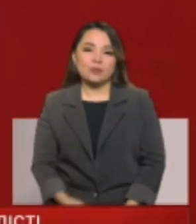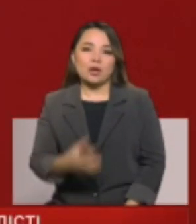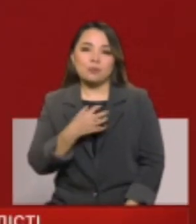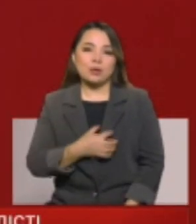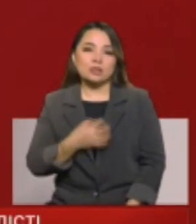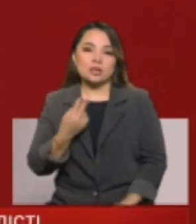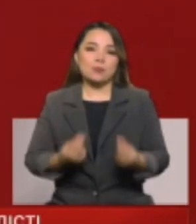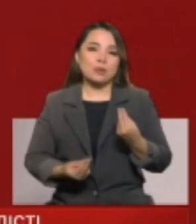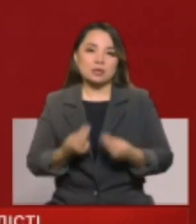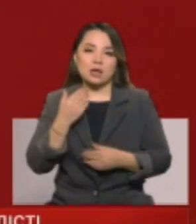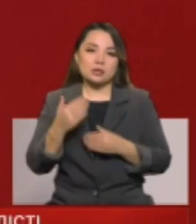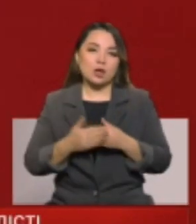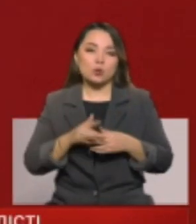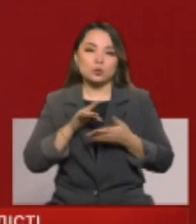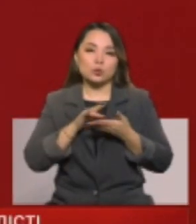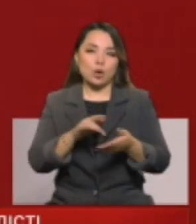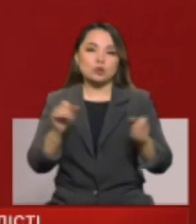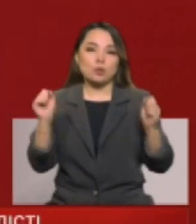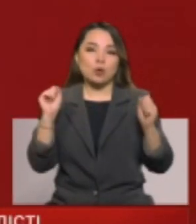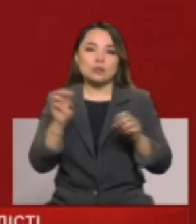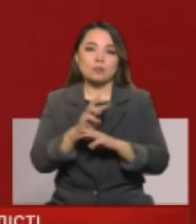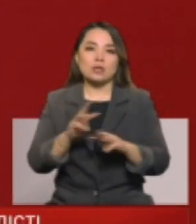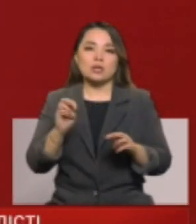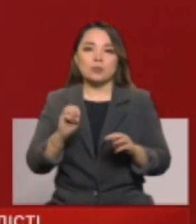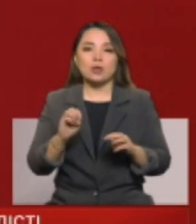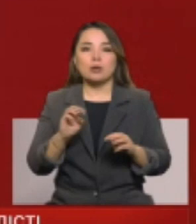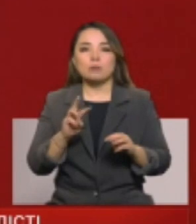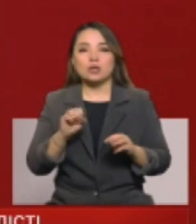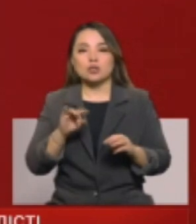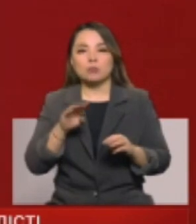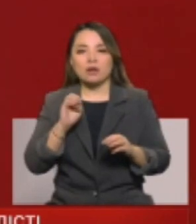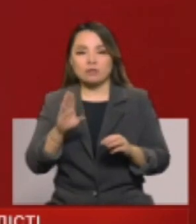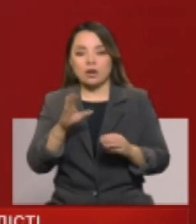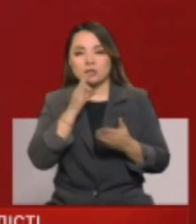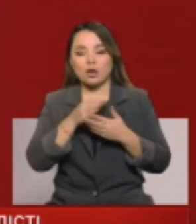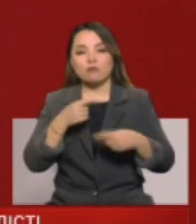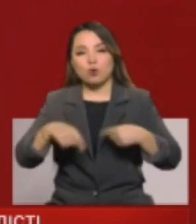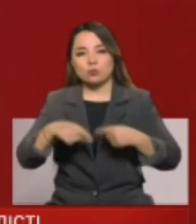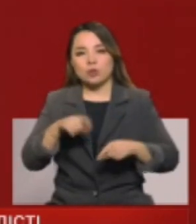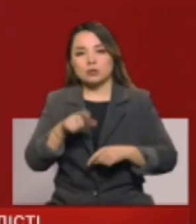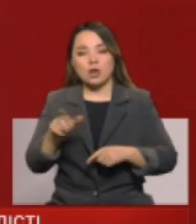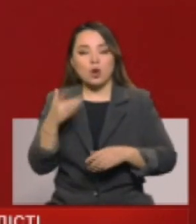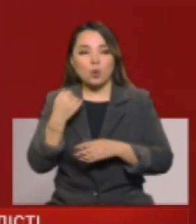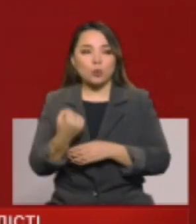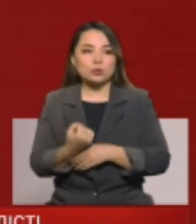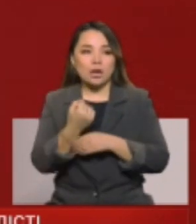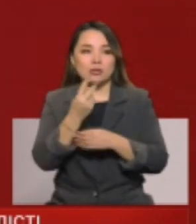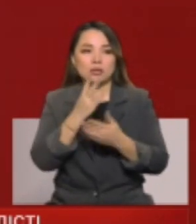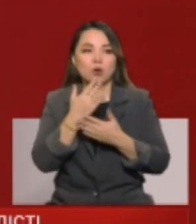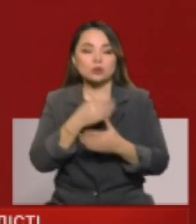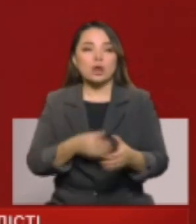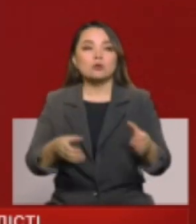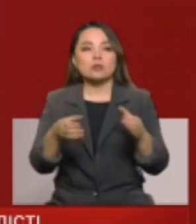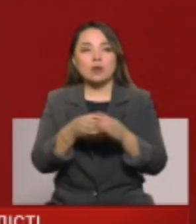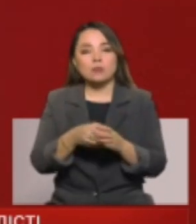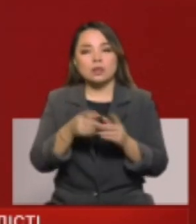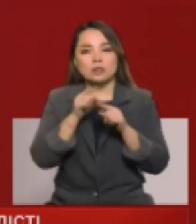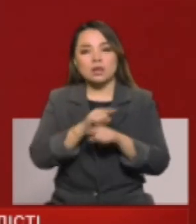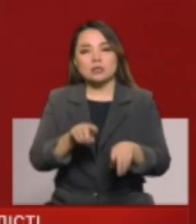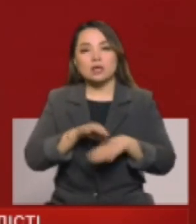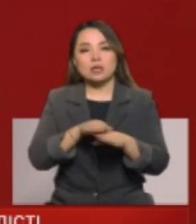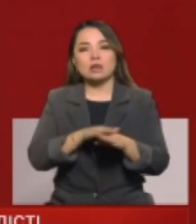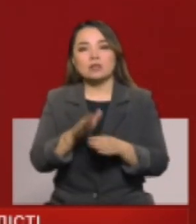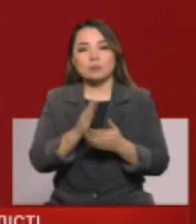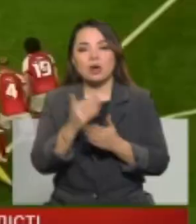Маңызды матч алдында туризм және спорт министрі Ермек Маржықпаев футболшыларға қолдау білдіріп, ұлттық құраманың үндеуін